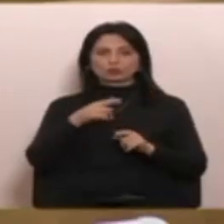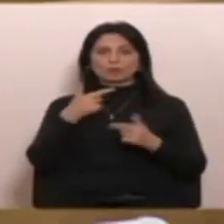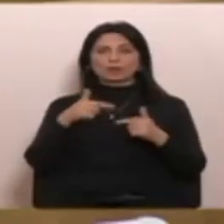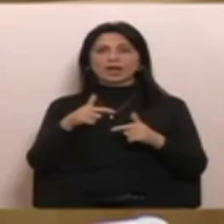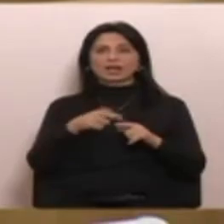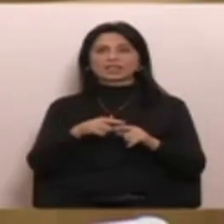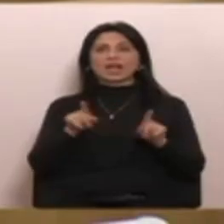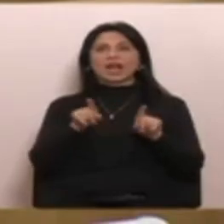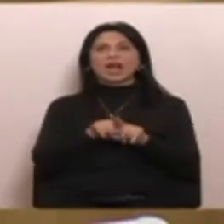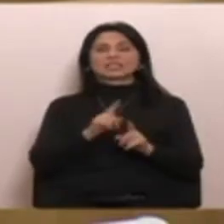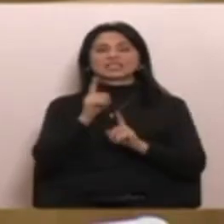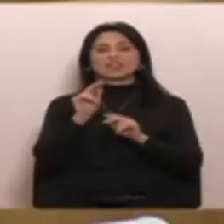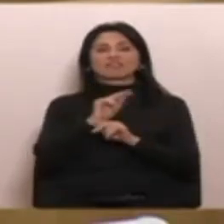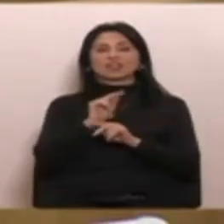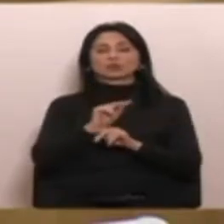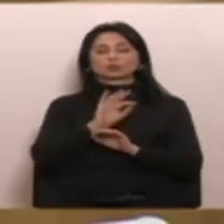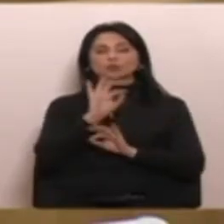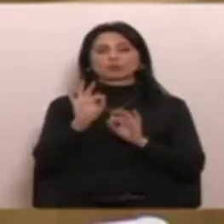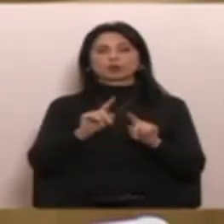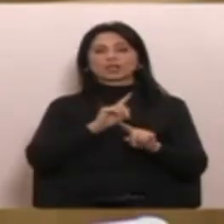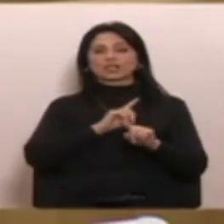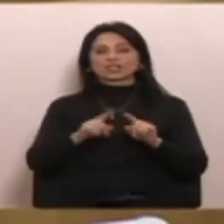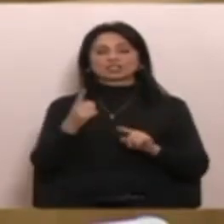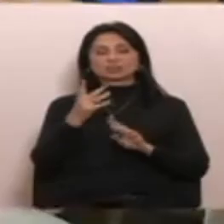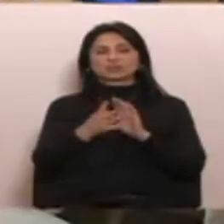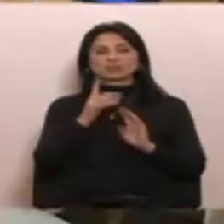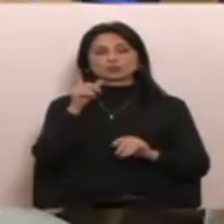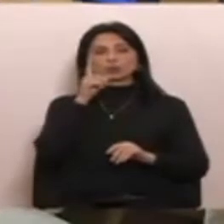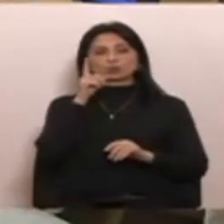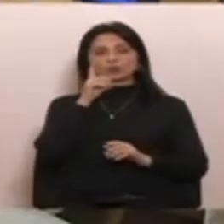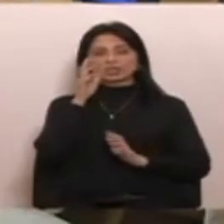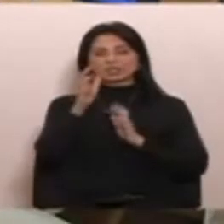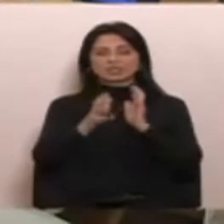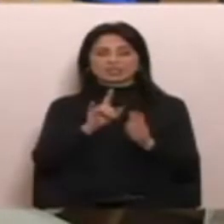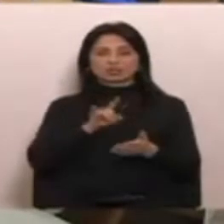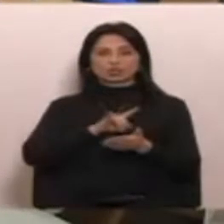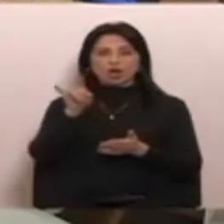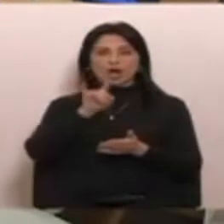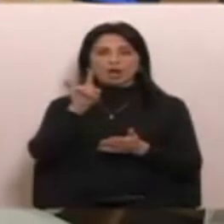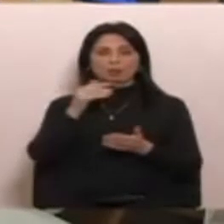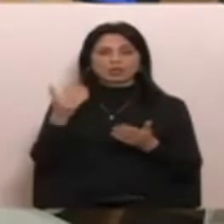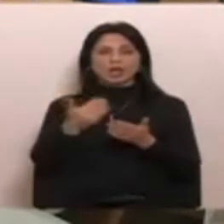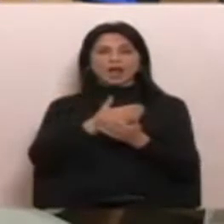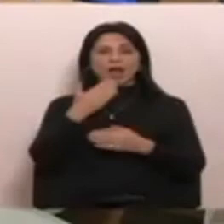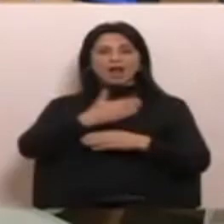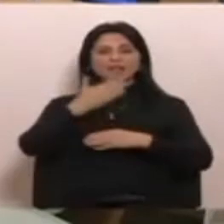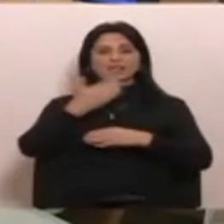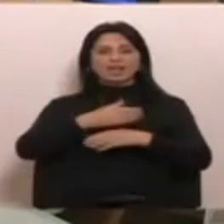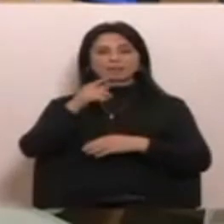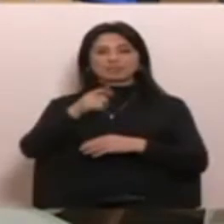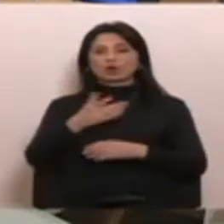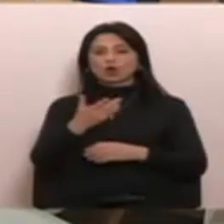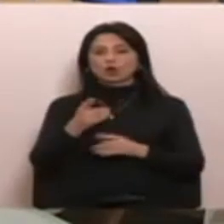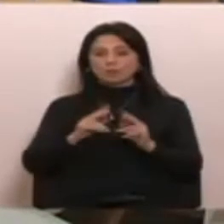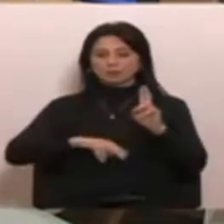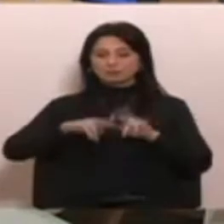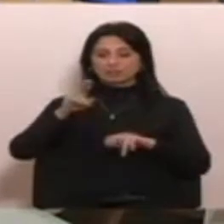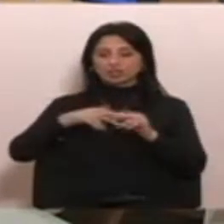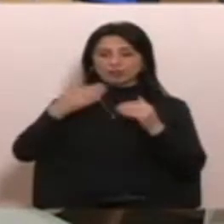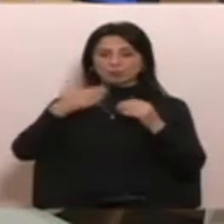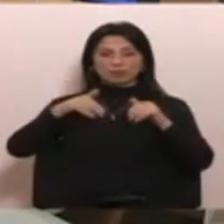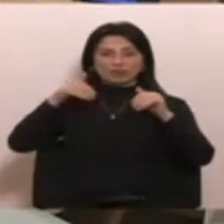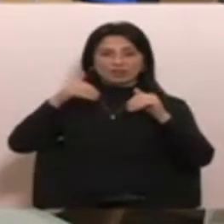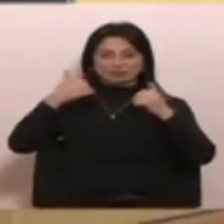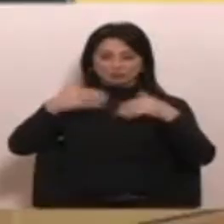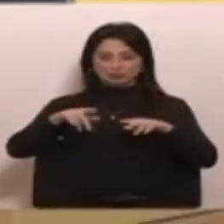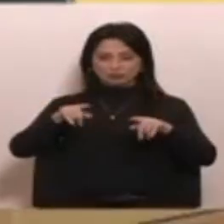ასევე ინფრასტრუქტურული პროექტების დაჩქარებით, პირველ რიგში ქუთაისის საერთაშორისო აეროპორტის ახალ ტერმინალს გულისხმობ, რომლის მშენებლობაც უკვე გადამწყვეტ